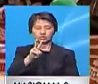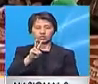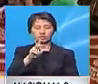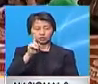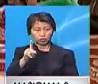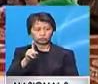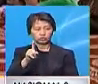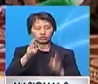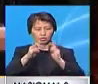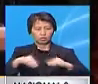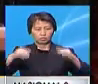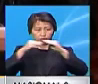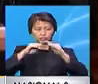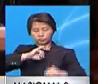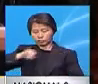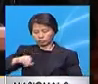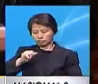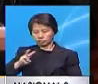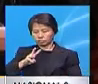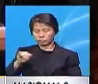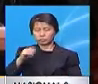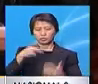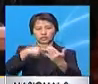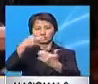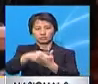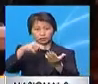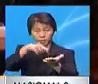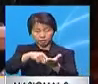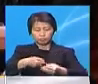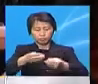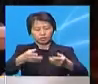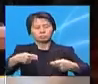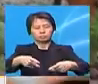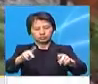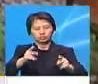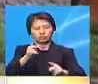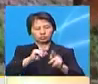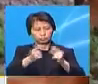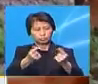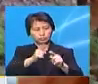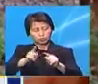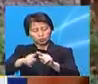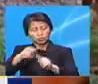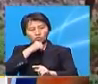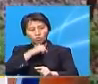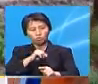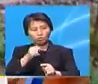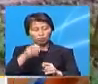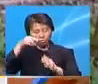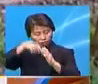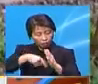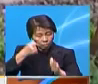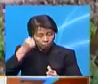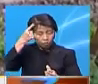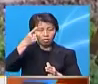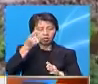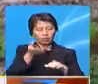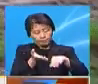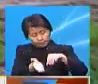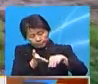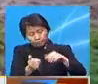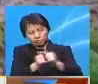Jawi, Ustaz Osman Abu Bakar, program ini memberi peluang golongan pelbagai peringkat mendalami ilmu penyembelihan